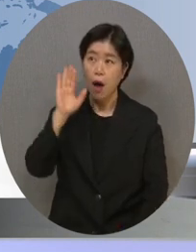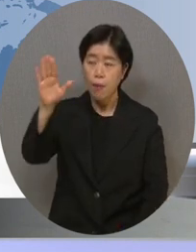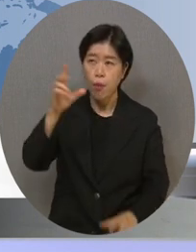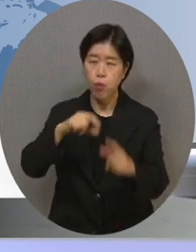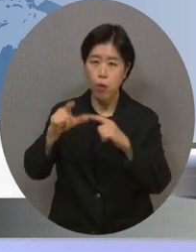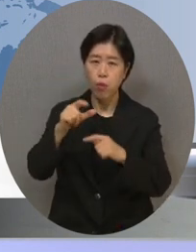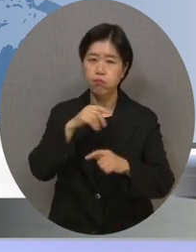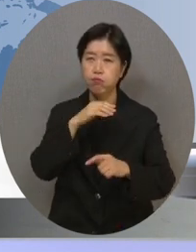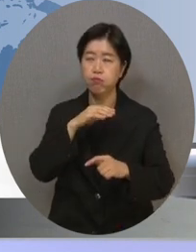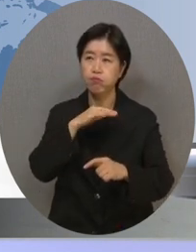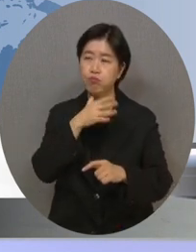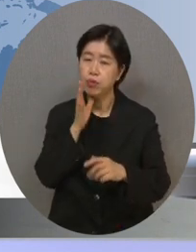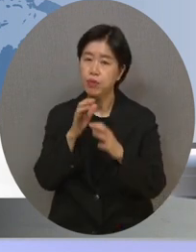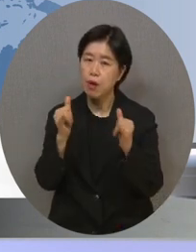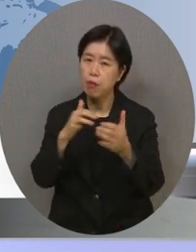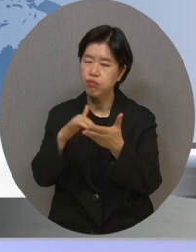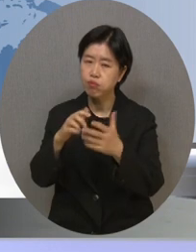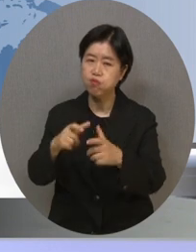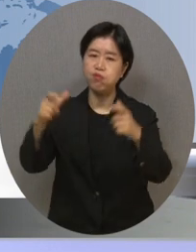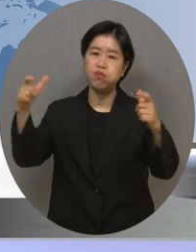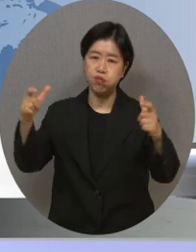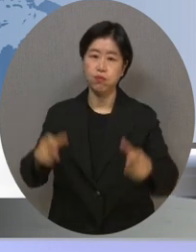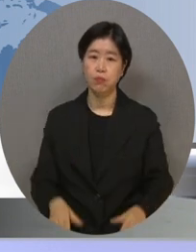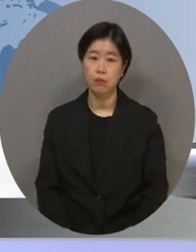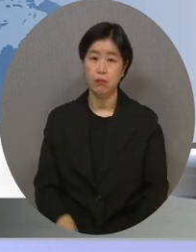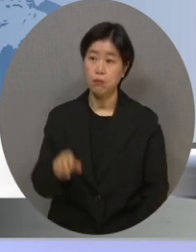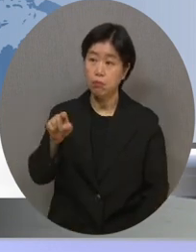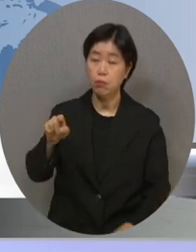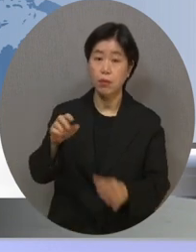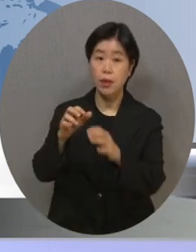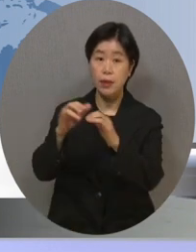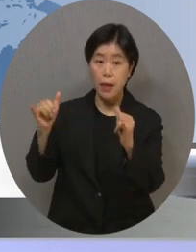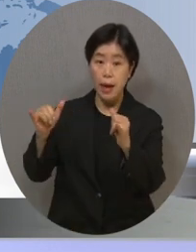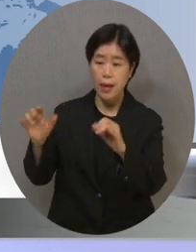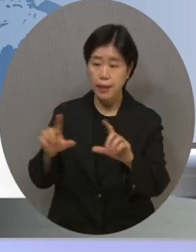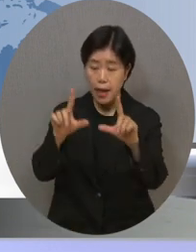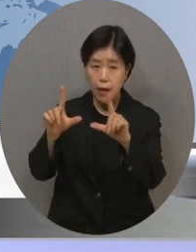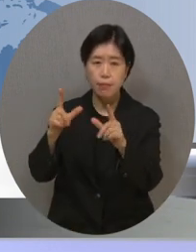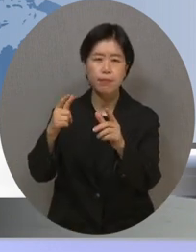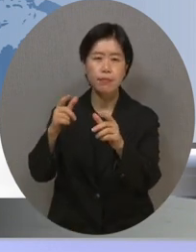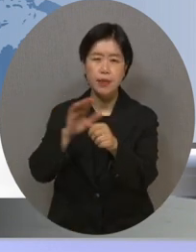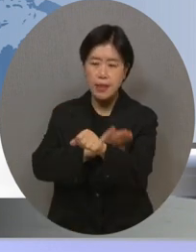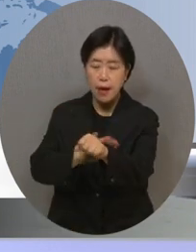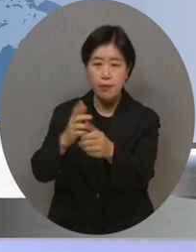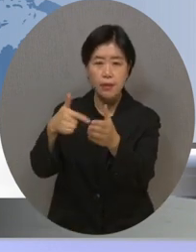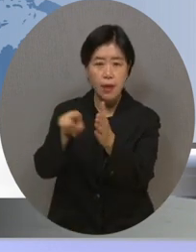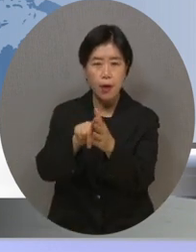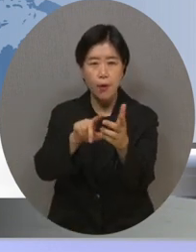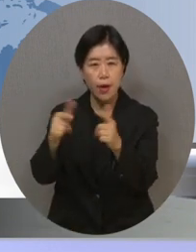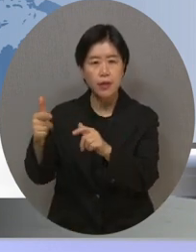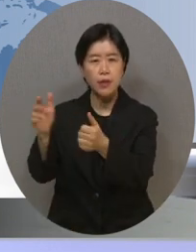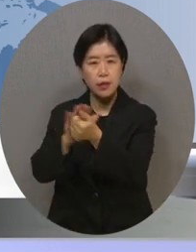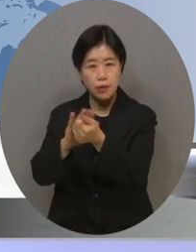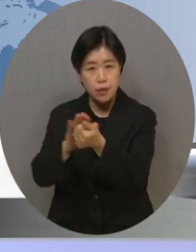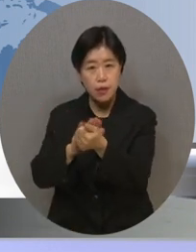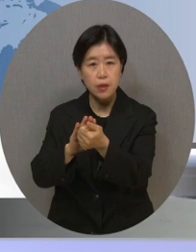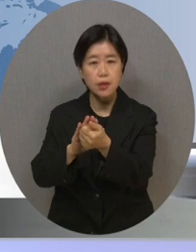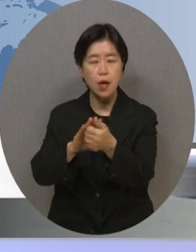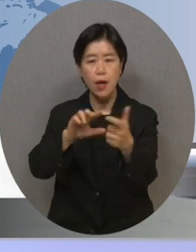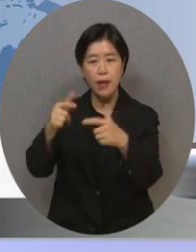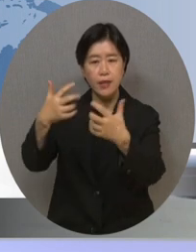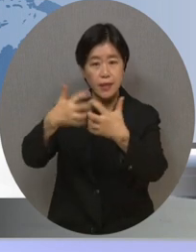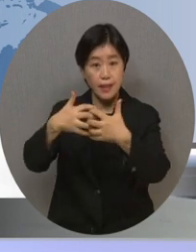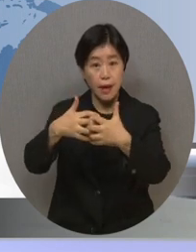있습니다. 늘어나는 고령 인구의 삶의 질 개선을 위해 다양한 실버용품과 서비스, 스마트 기기 등이